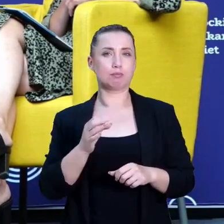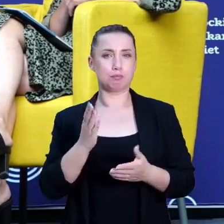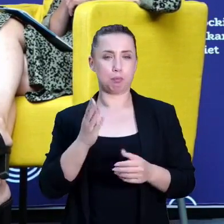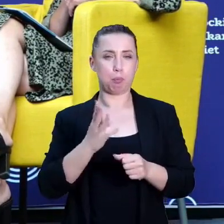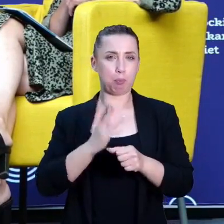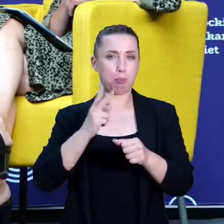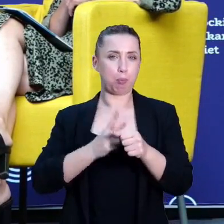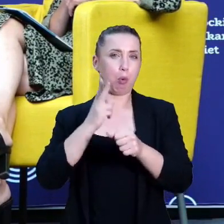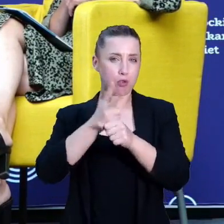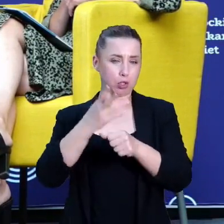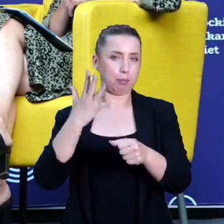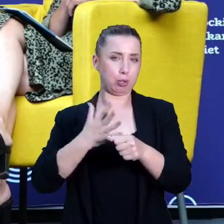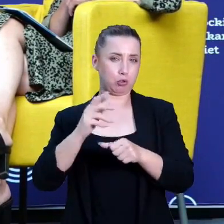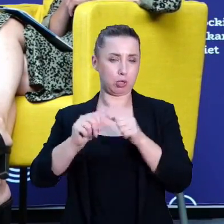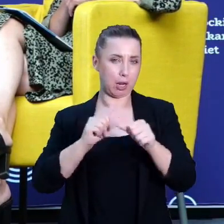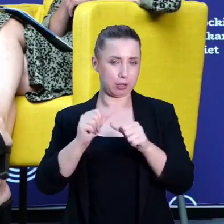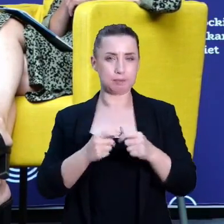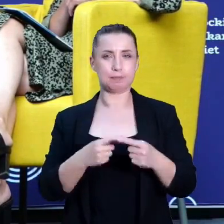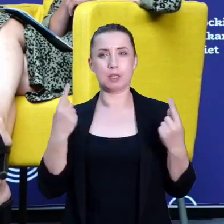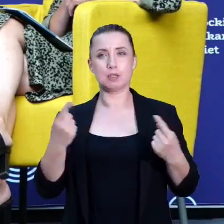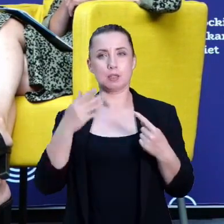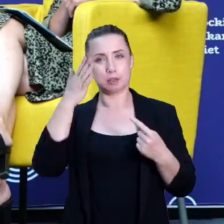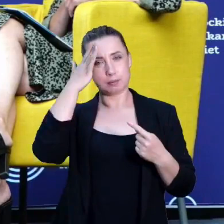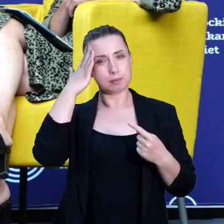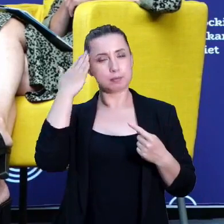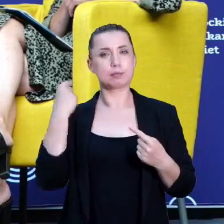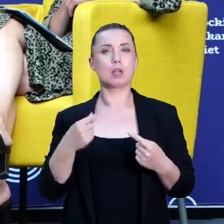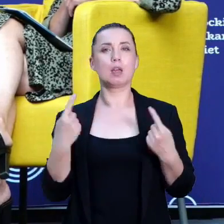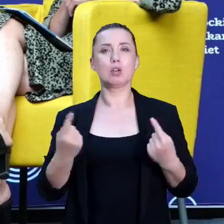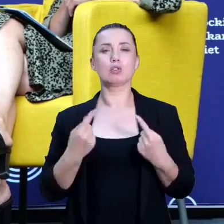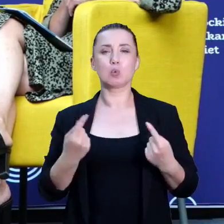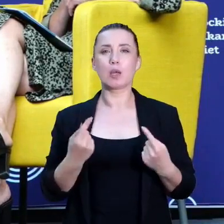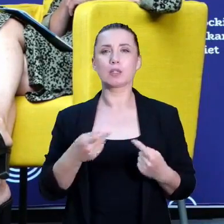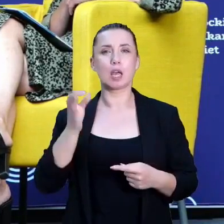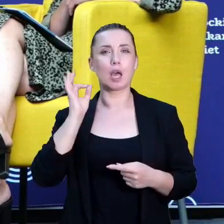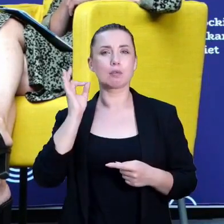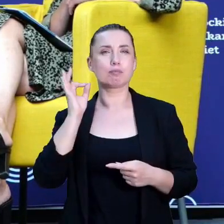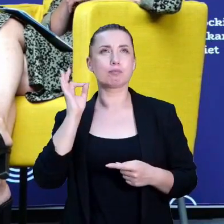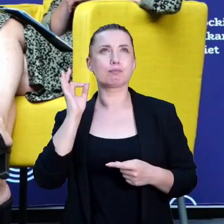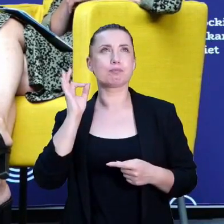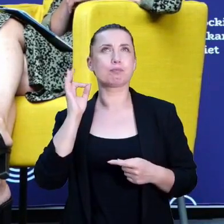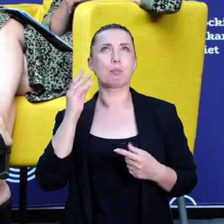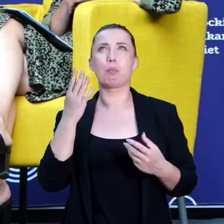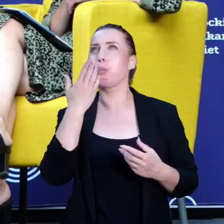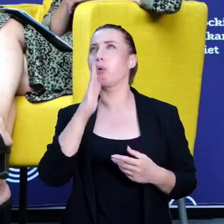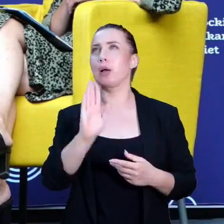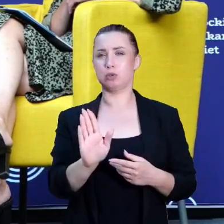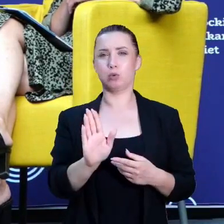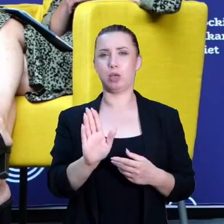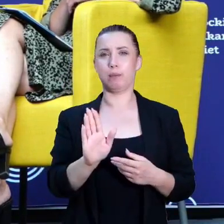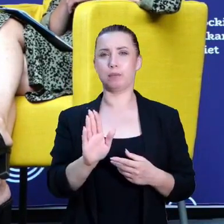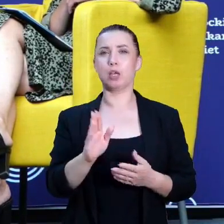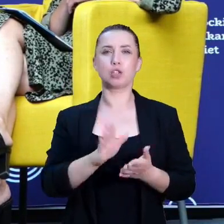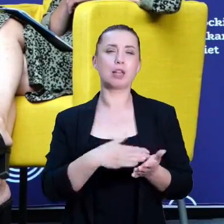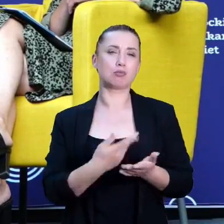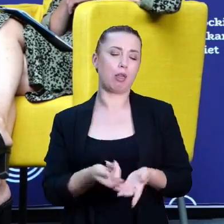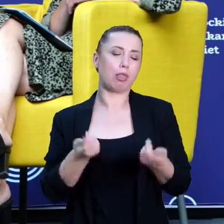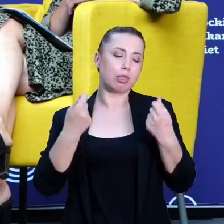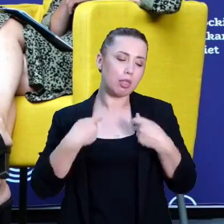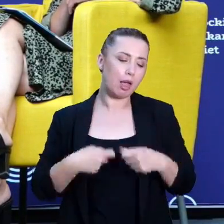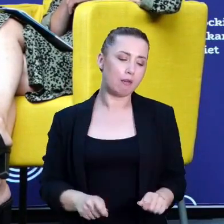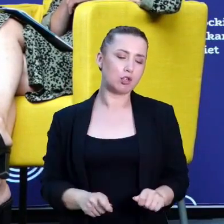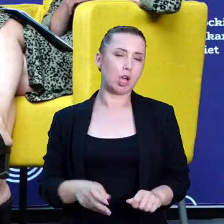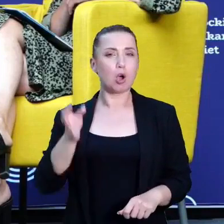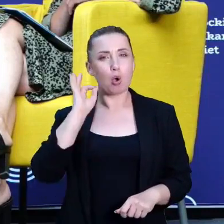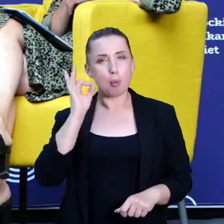sytuacja w Polsce pokazuje, że bardzo wiele kobiet, szczególnie w mniejszych miejscowościach, ma bardzo smutną starość, bo mają